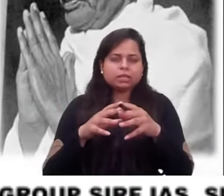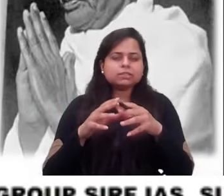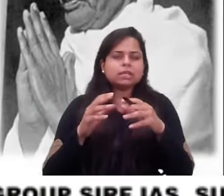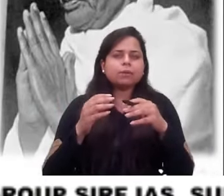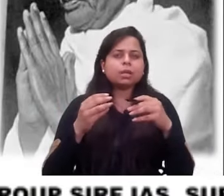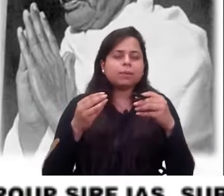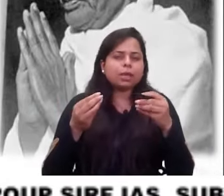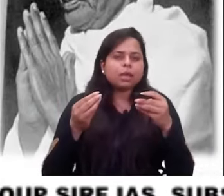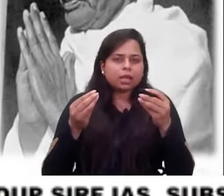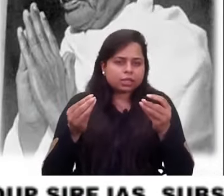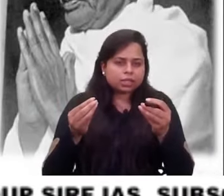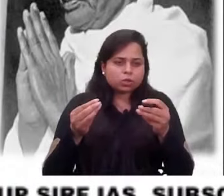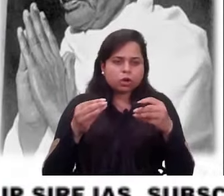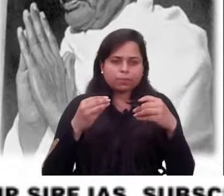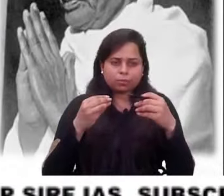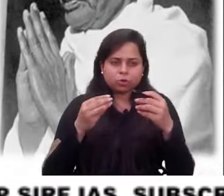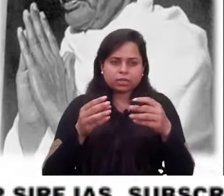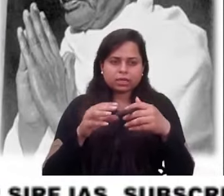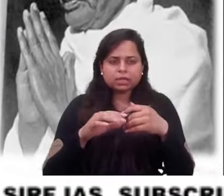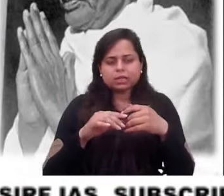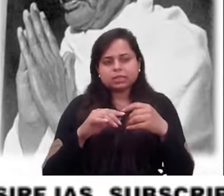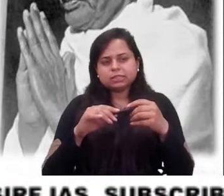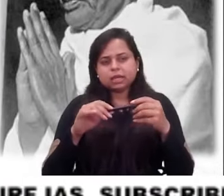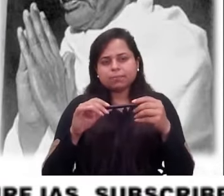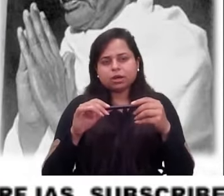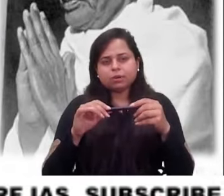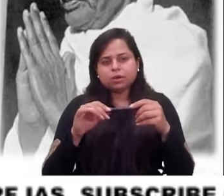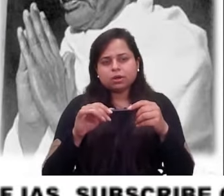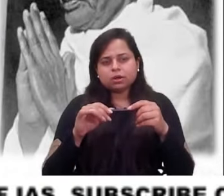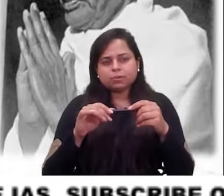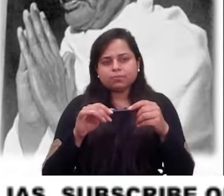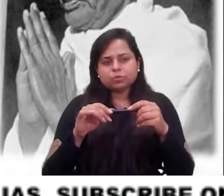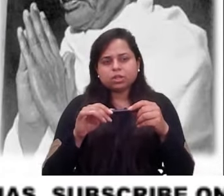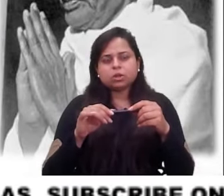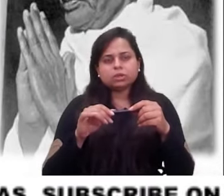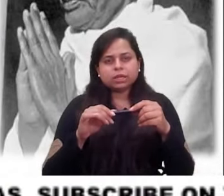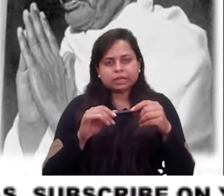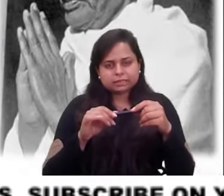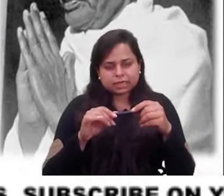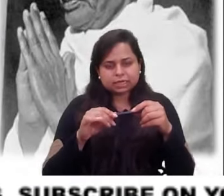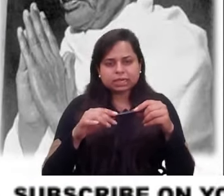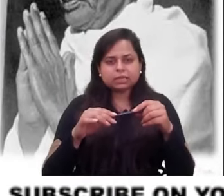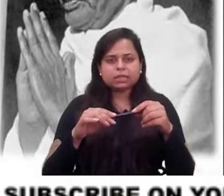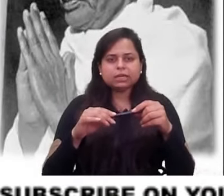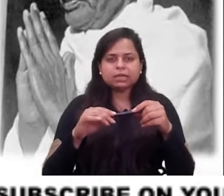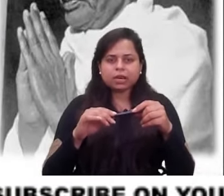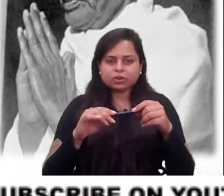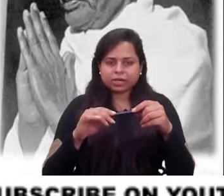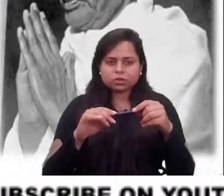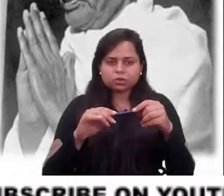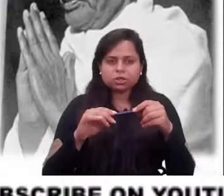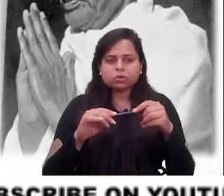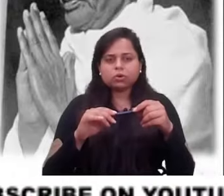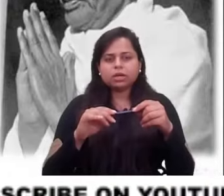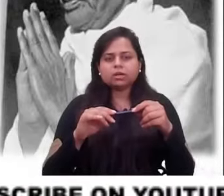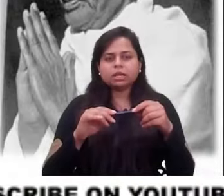जिसे हम यहां पर क्लिक करें जैसे कि आप करके हिंदी